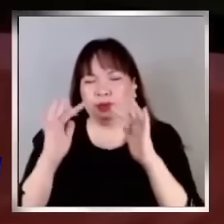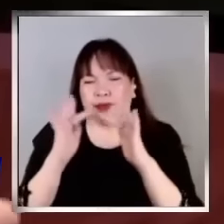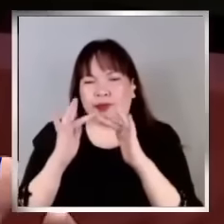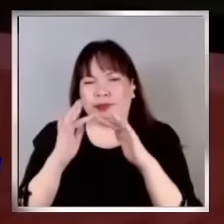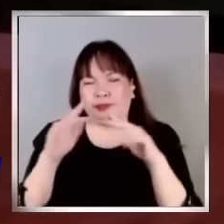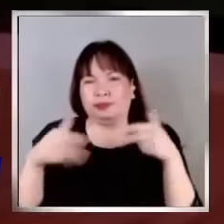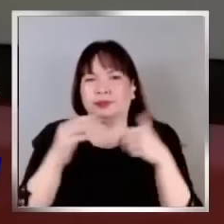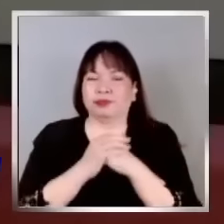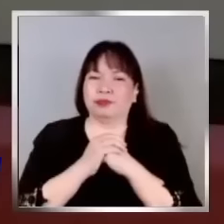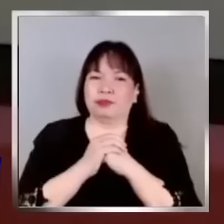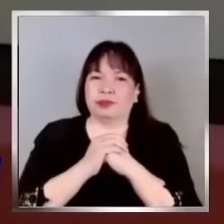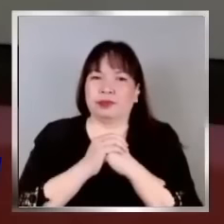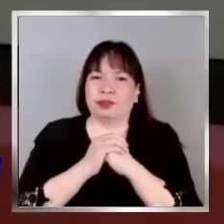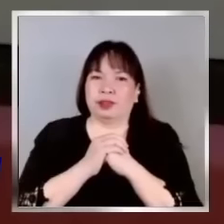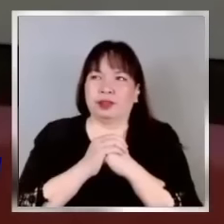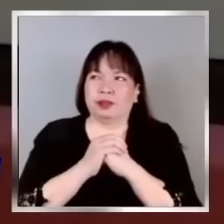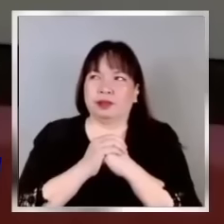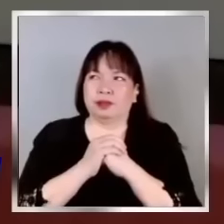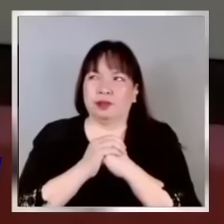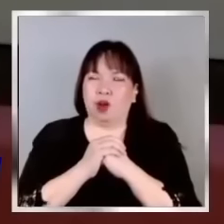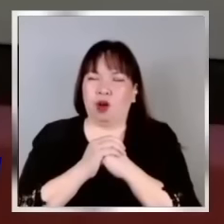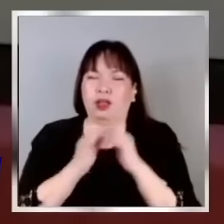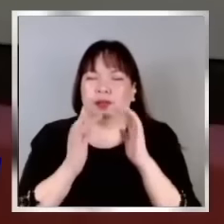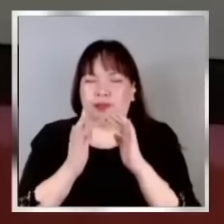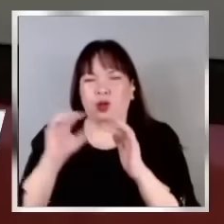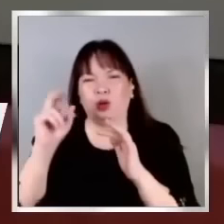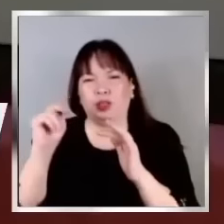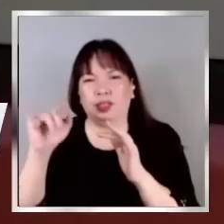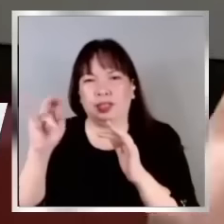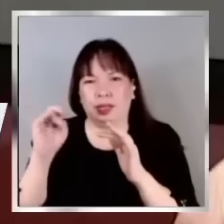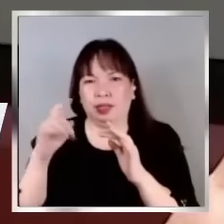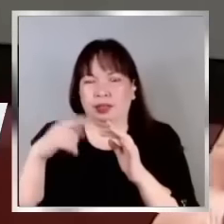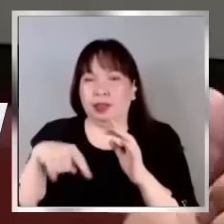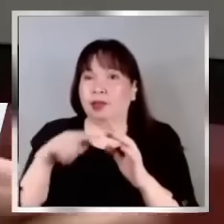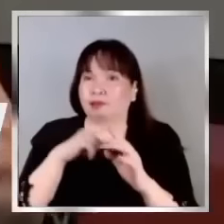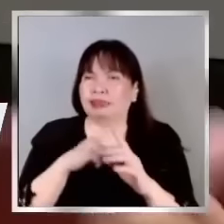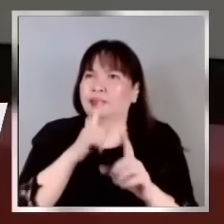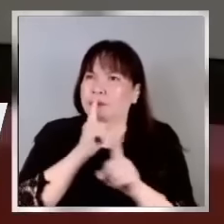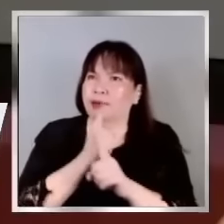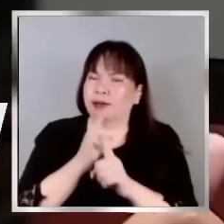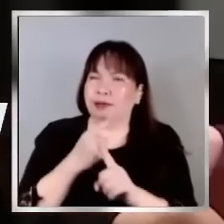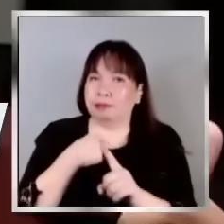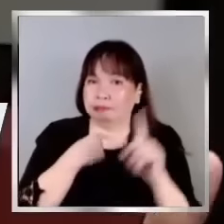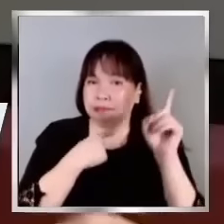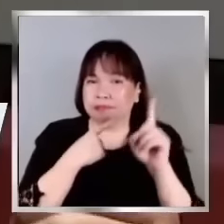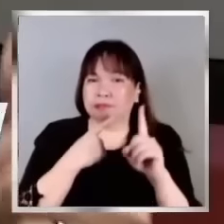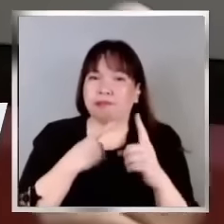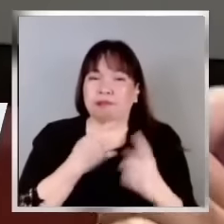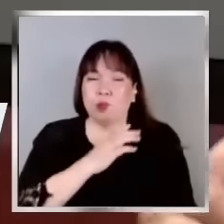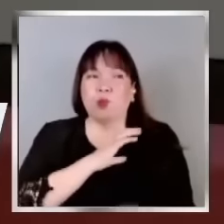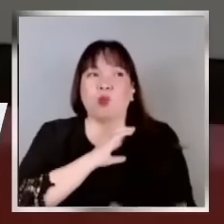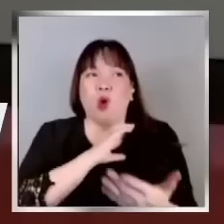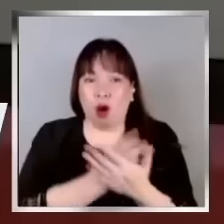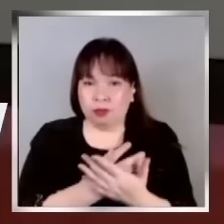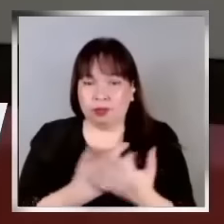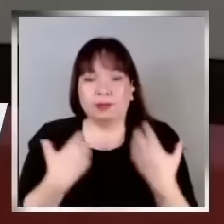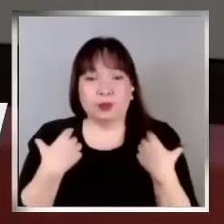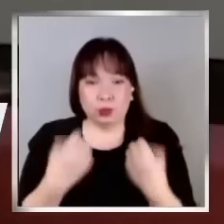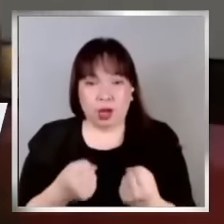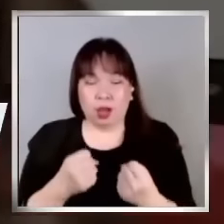very timely. We are really confident with the cooperation with GMA and with the cooperation of course with BPI